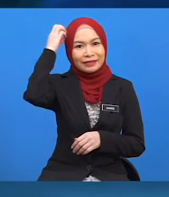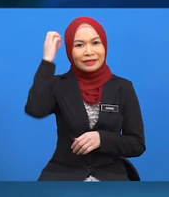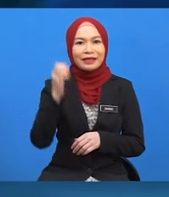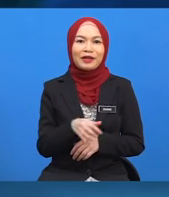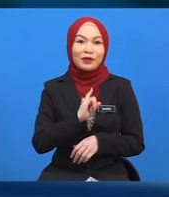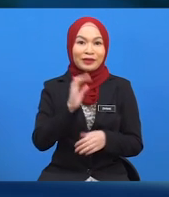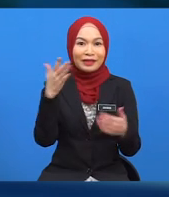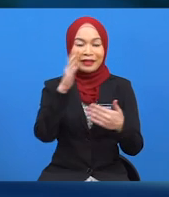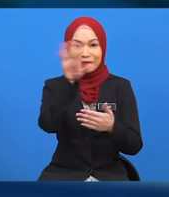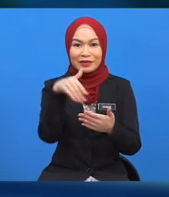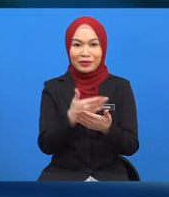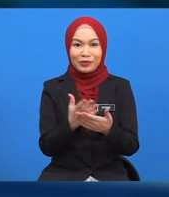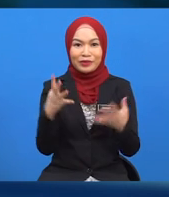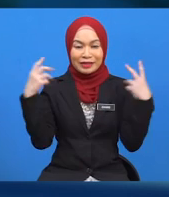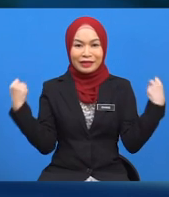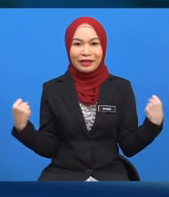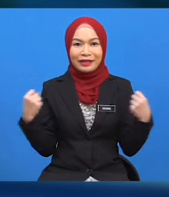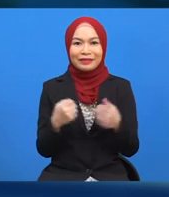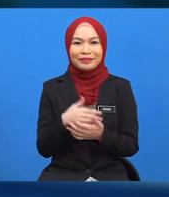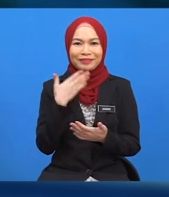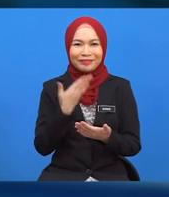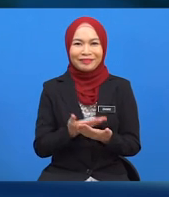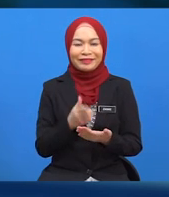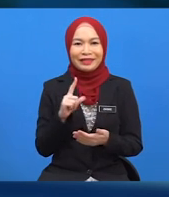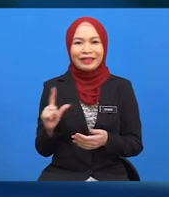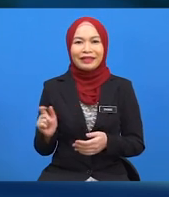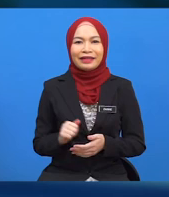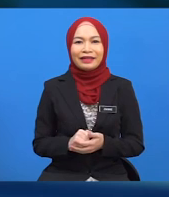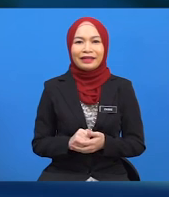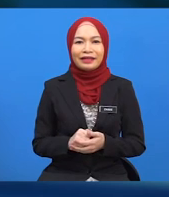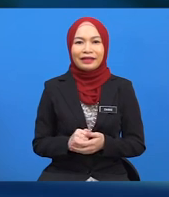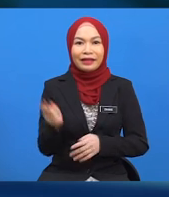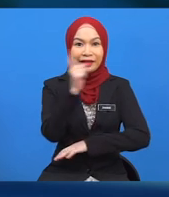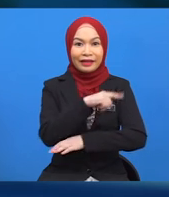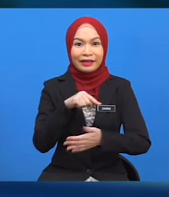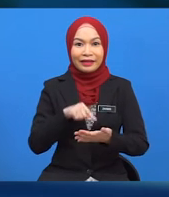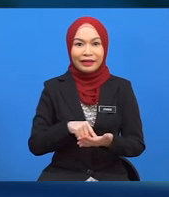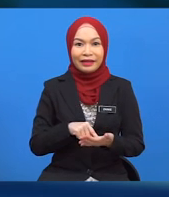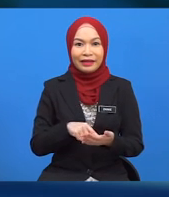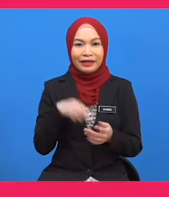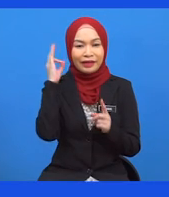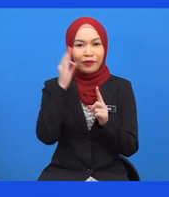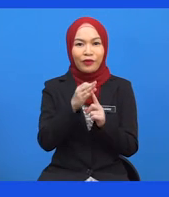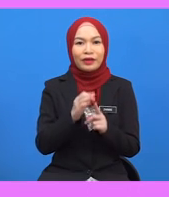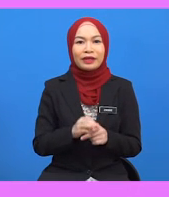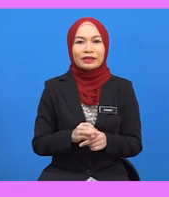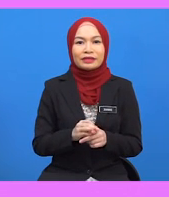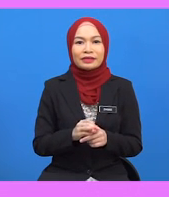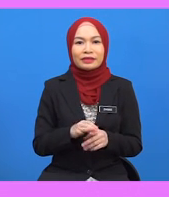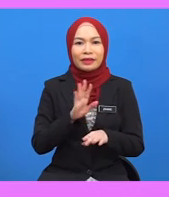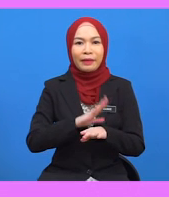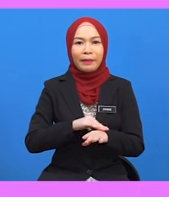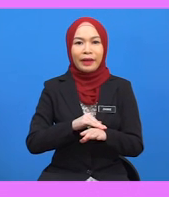sejahtera. Baiklah, pembelajaran hari ini berfokus kepada penerangan berkaitan Bab